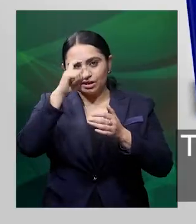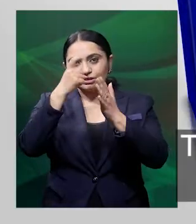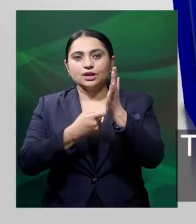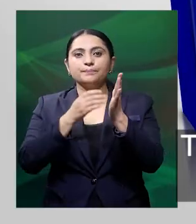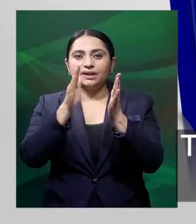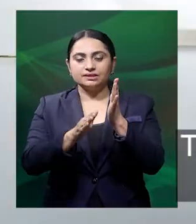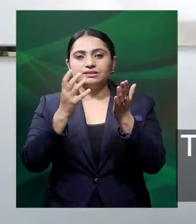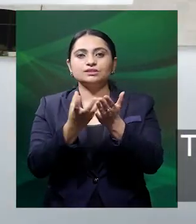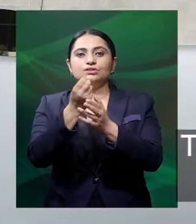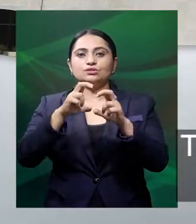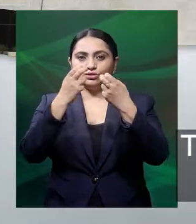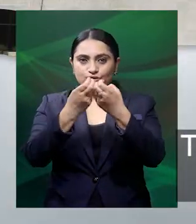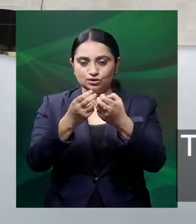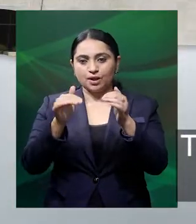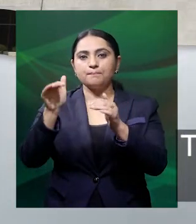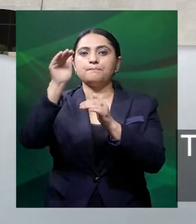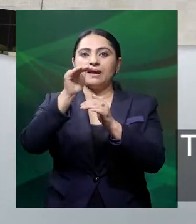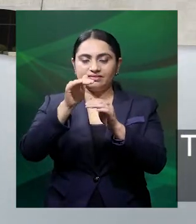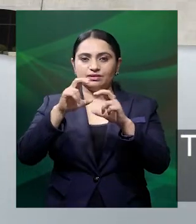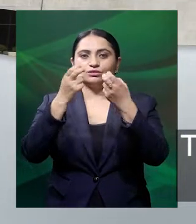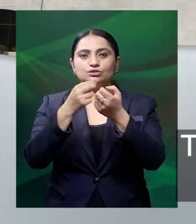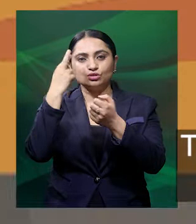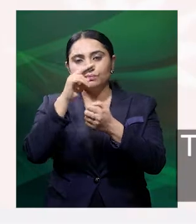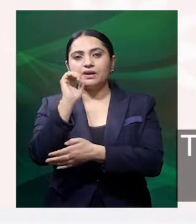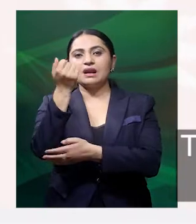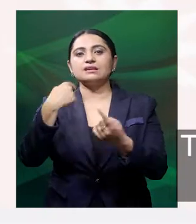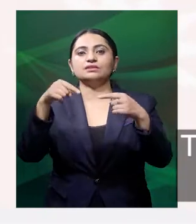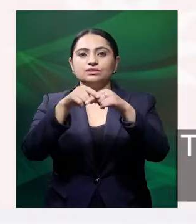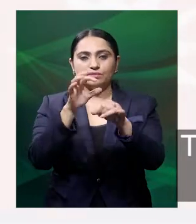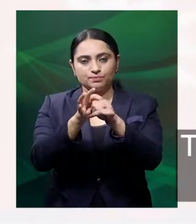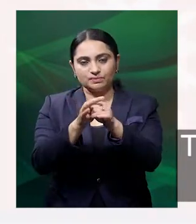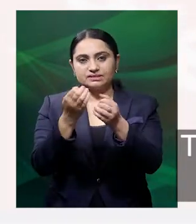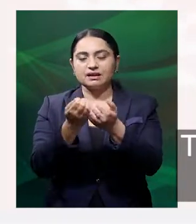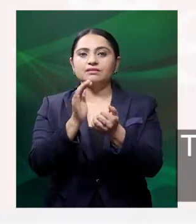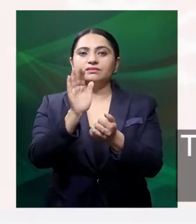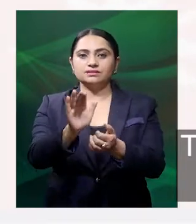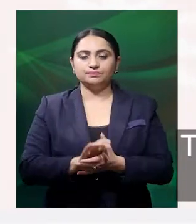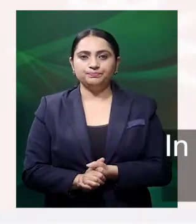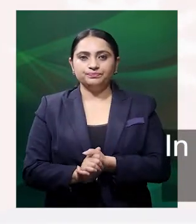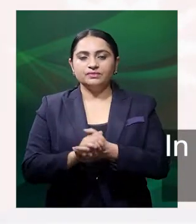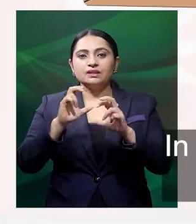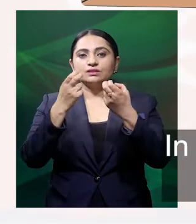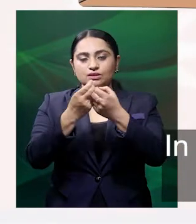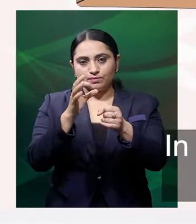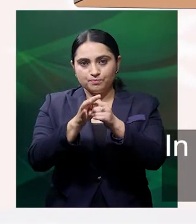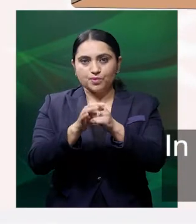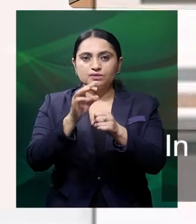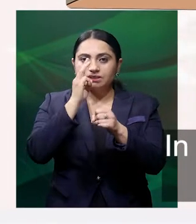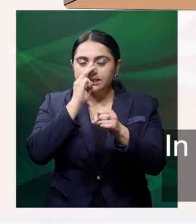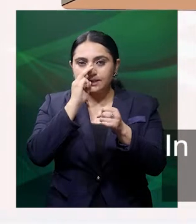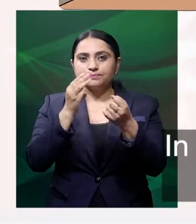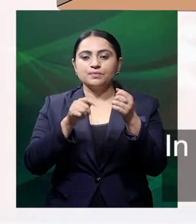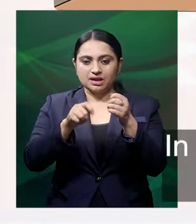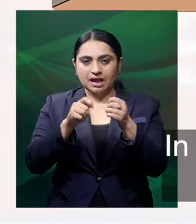वर्तमान संविधानले संघीय संसदको माथिल्लो सदनको रूपमा राष्ट्रिय सभाको व्यवस्था गरेको छ। संसदीय